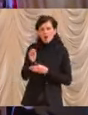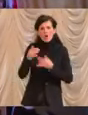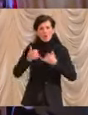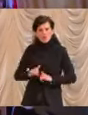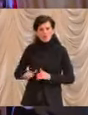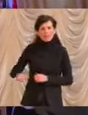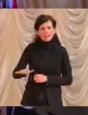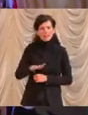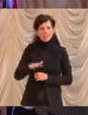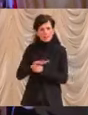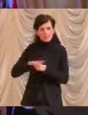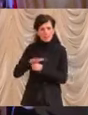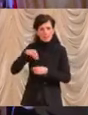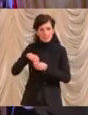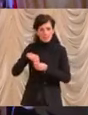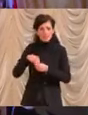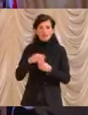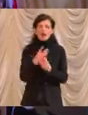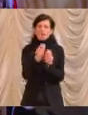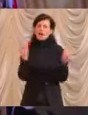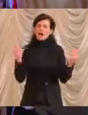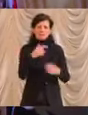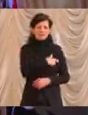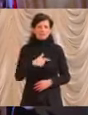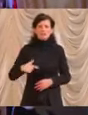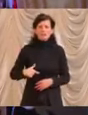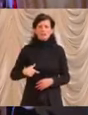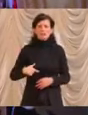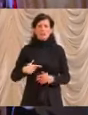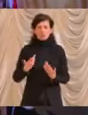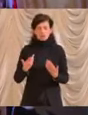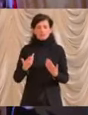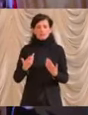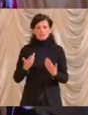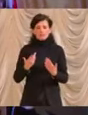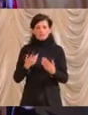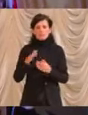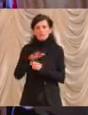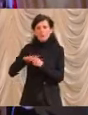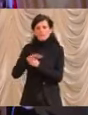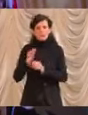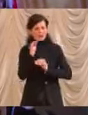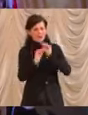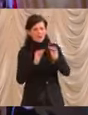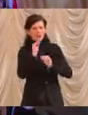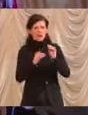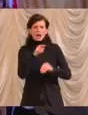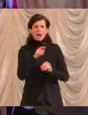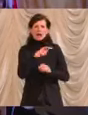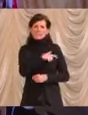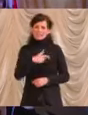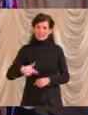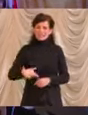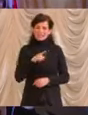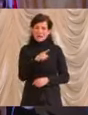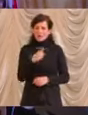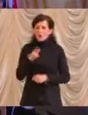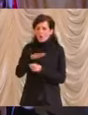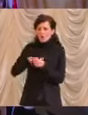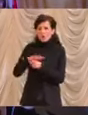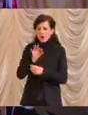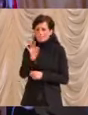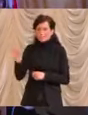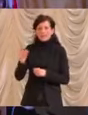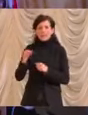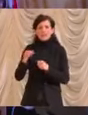sindaci arrivano centinaia di richieste da parte di tante famiglie che stanno vivendo una difficoltà dal punto di vista